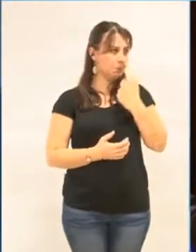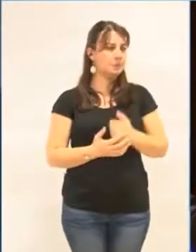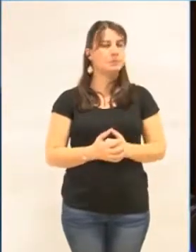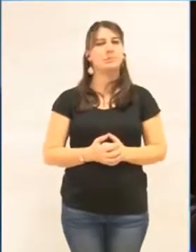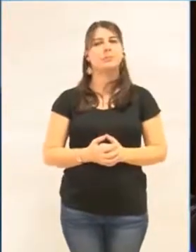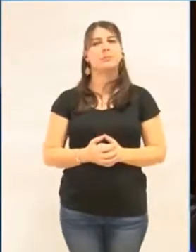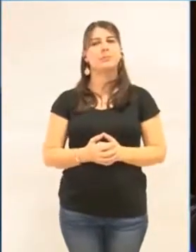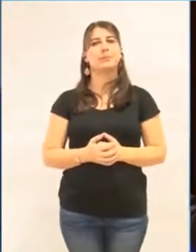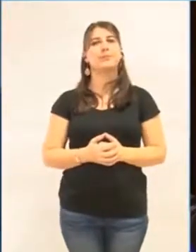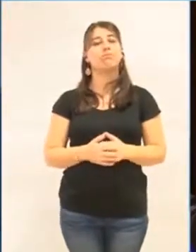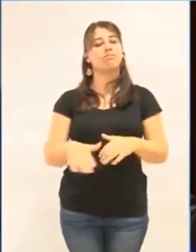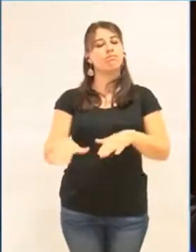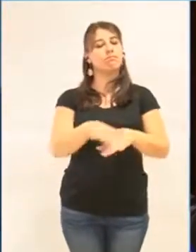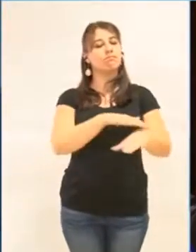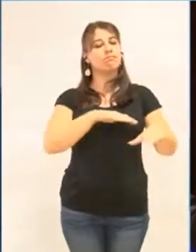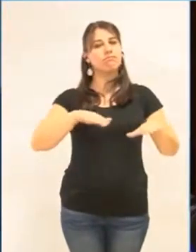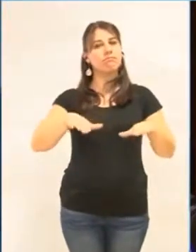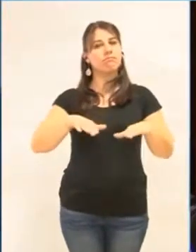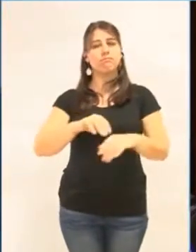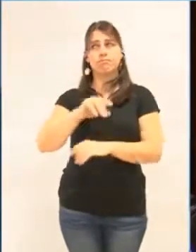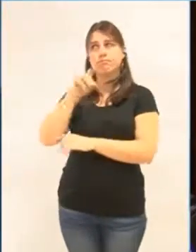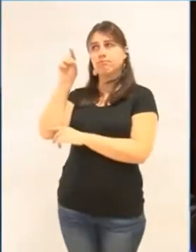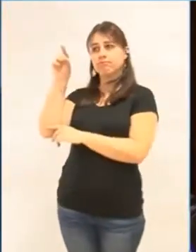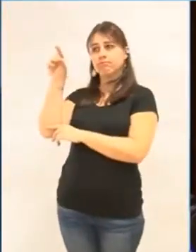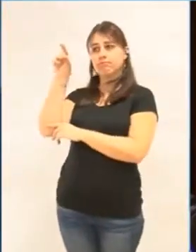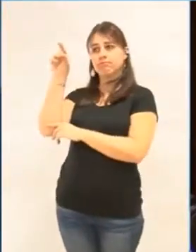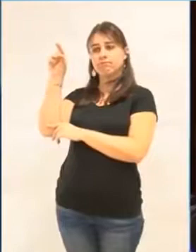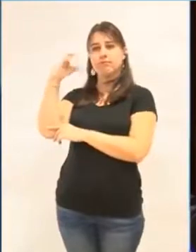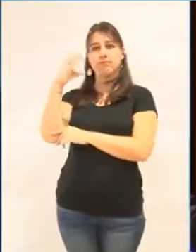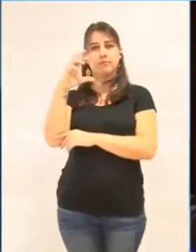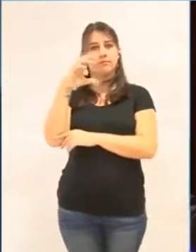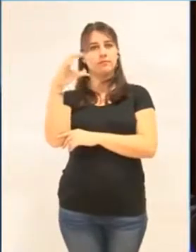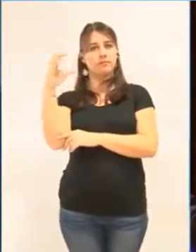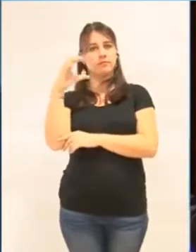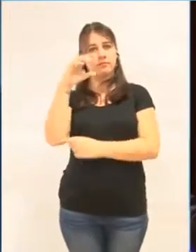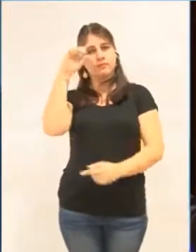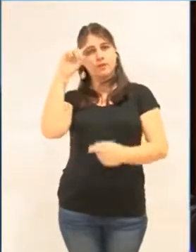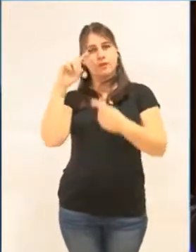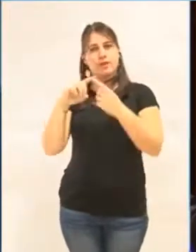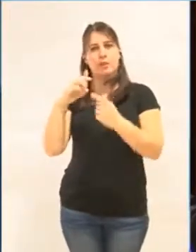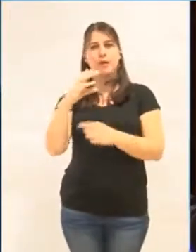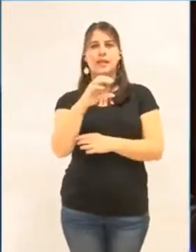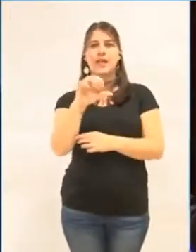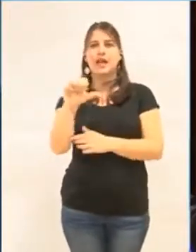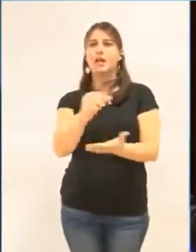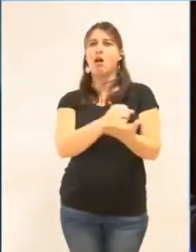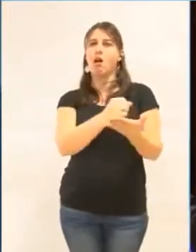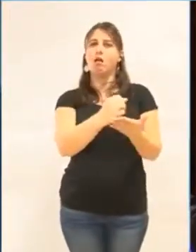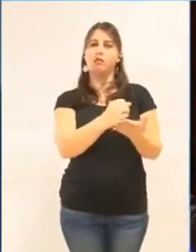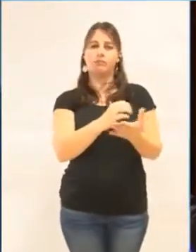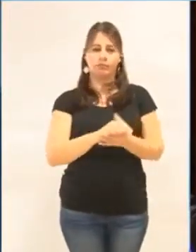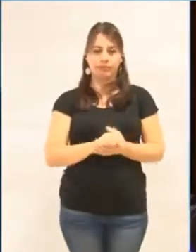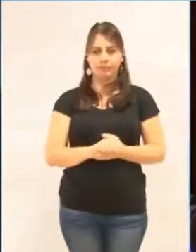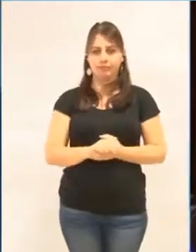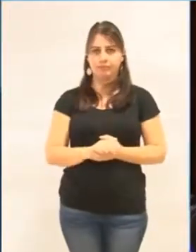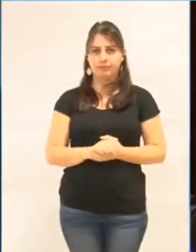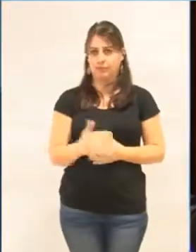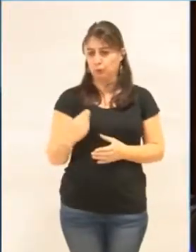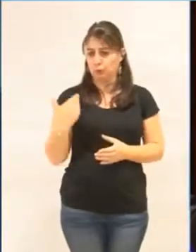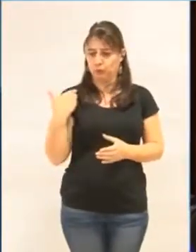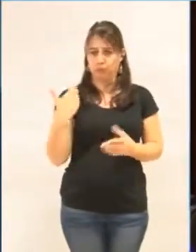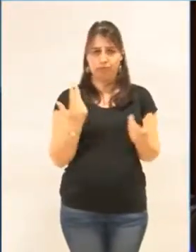Par ailleurs, la Chambre évoque le dossier du Crédit Agricole. Il a été évoqué aussi à